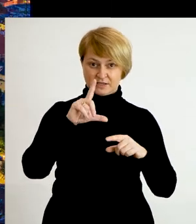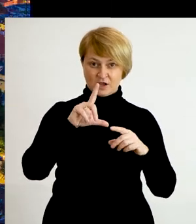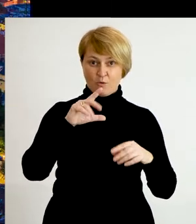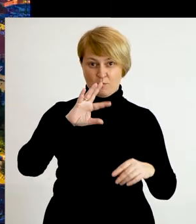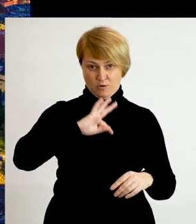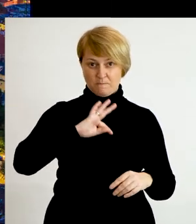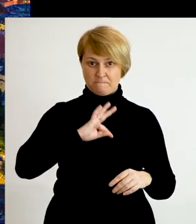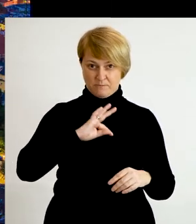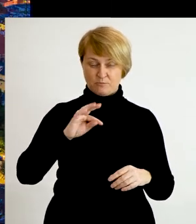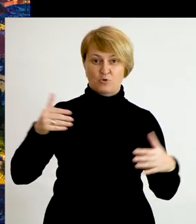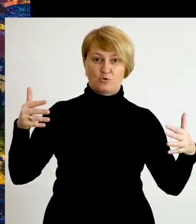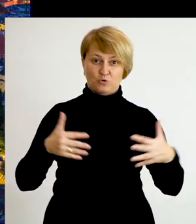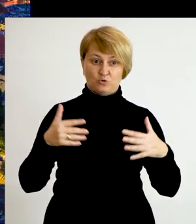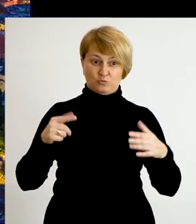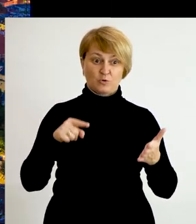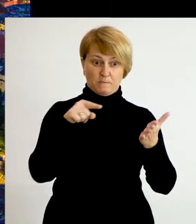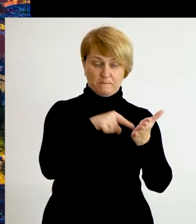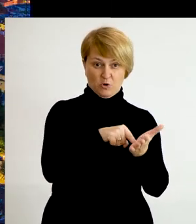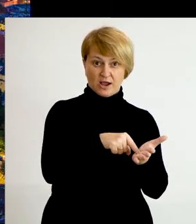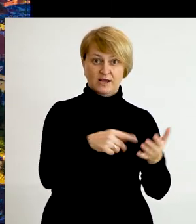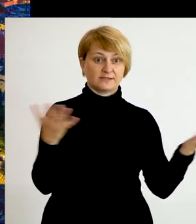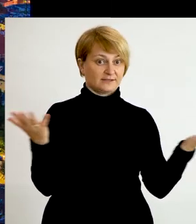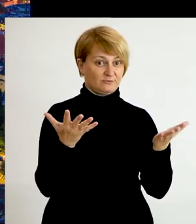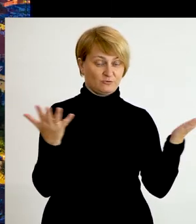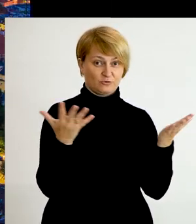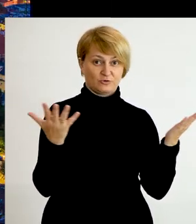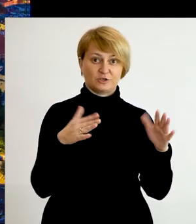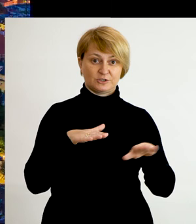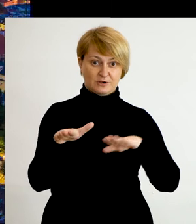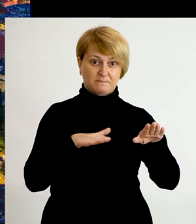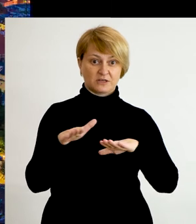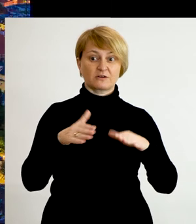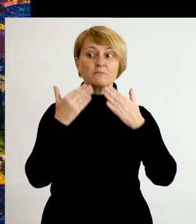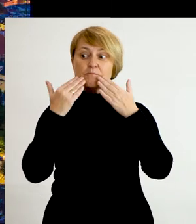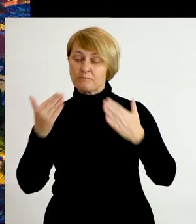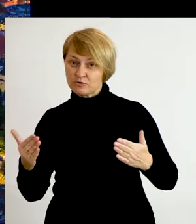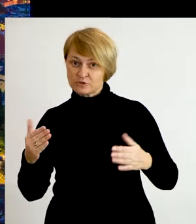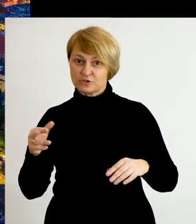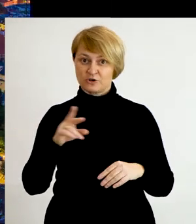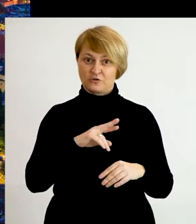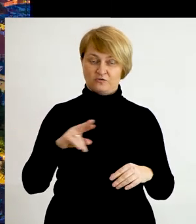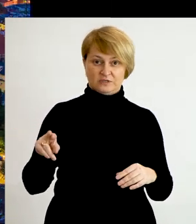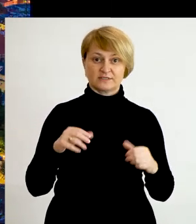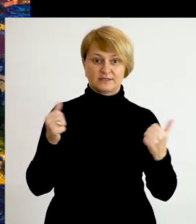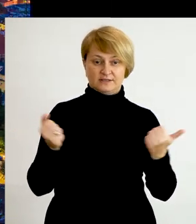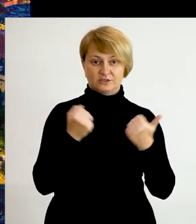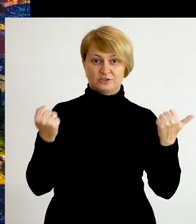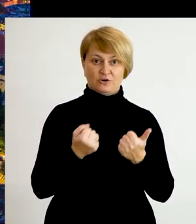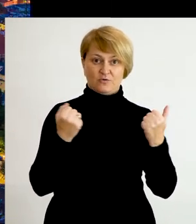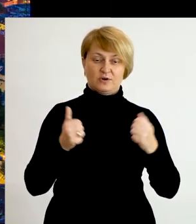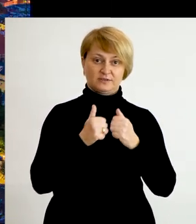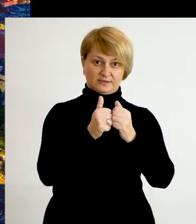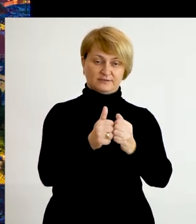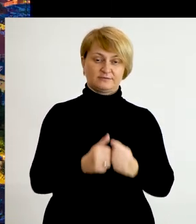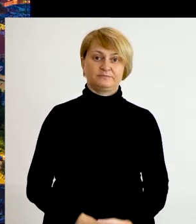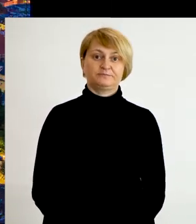Arkadiusza Wiśniewskiego, który wskazał też lokalizację, więc wyrazy uznania i podziękowania dla nich za tą inwestycję.